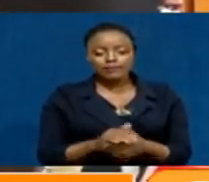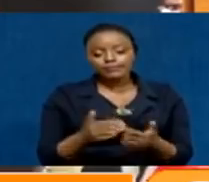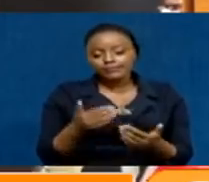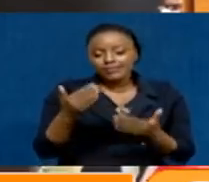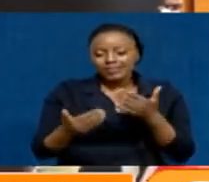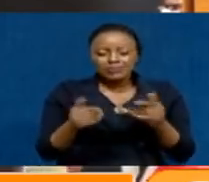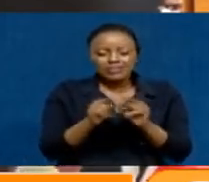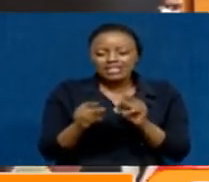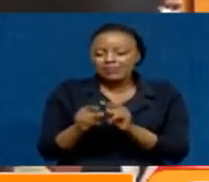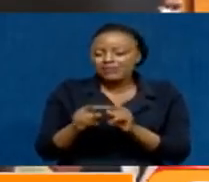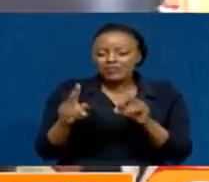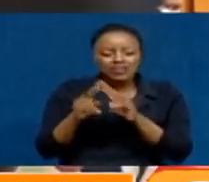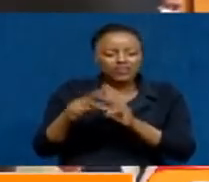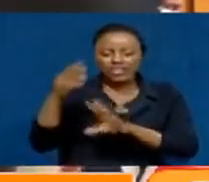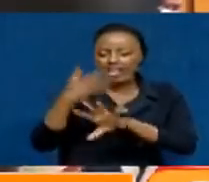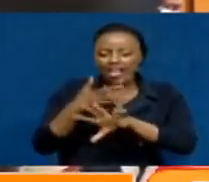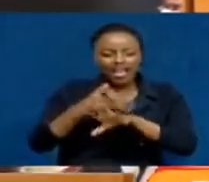Unless under very extraordinary